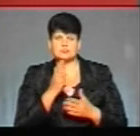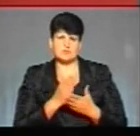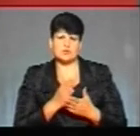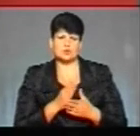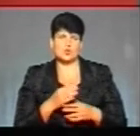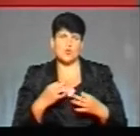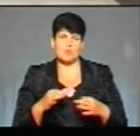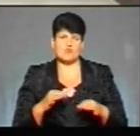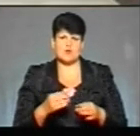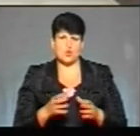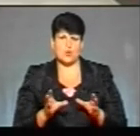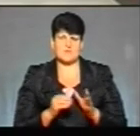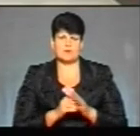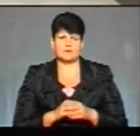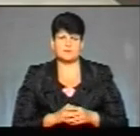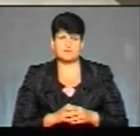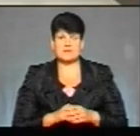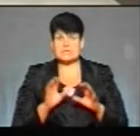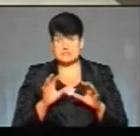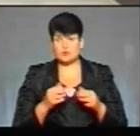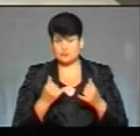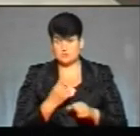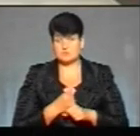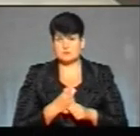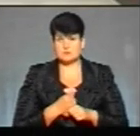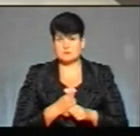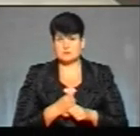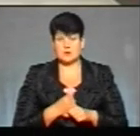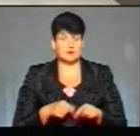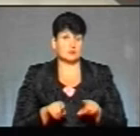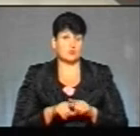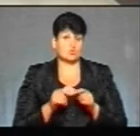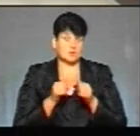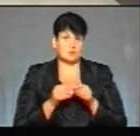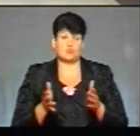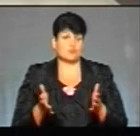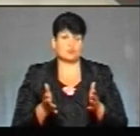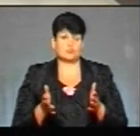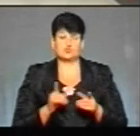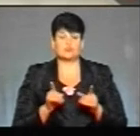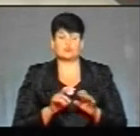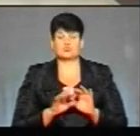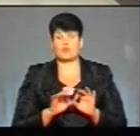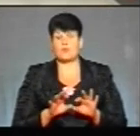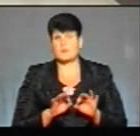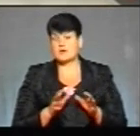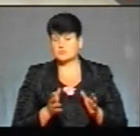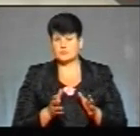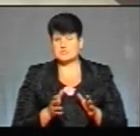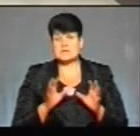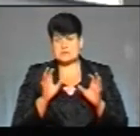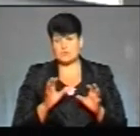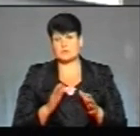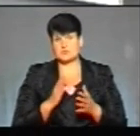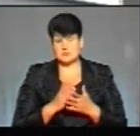громади, села? Закон сьогодні діє. Я тут також не можу щось коментувати в зв'язку з тим, що закон сьогодні діє